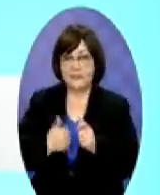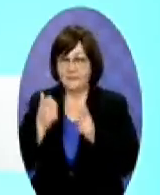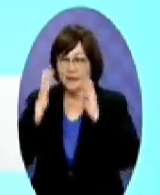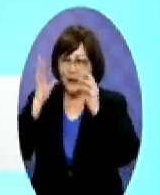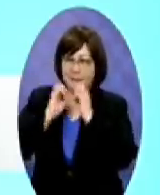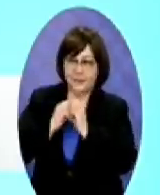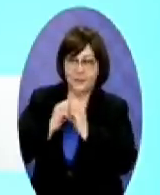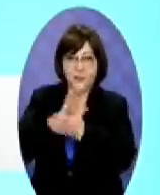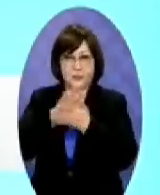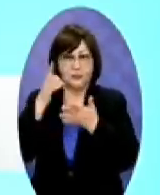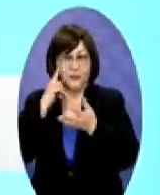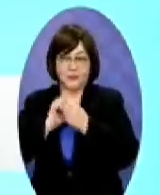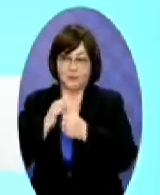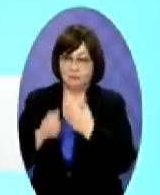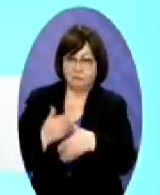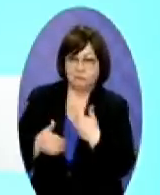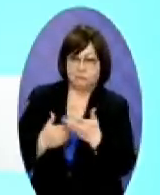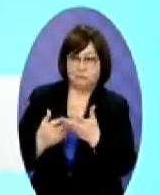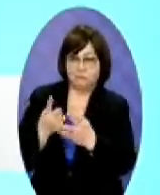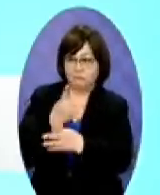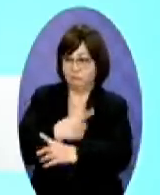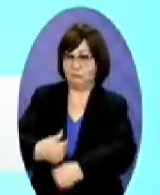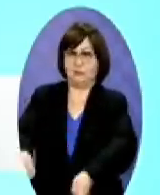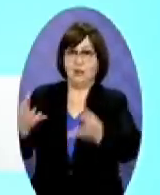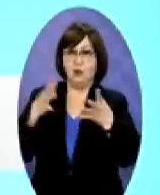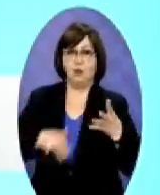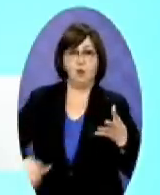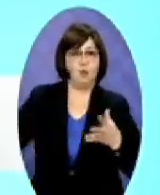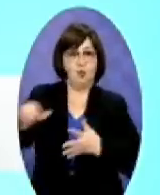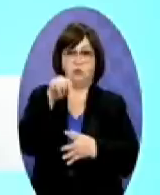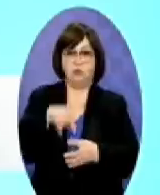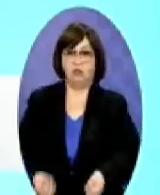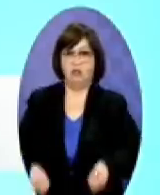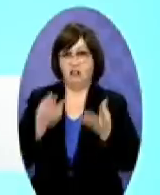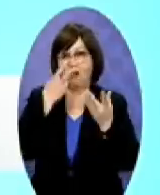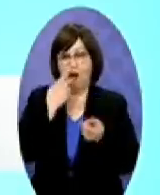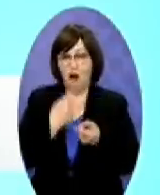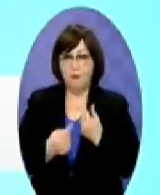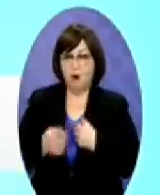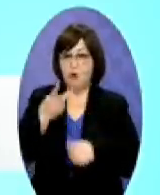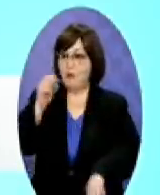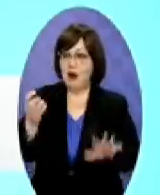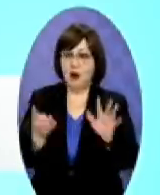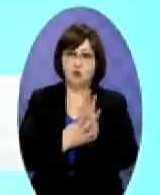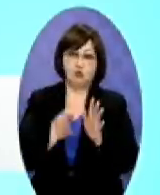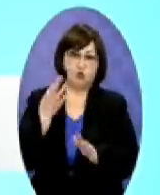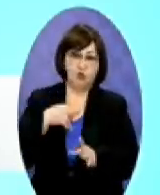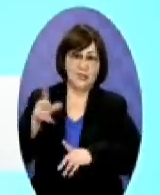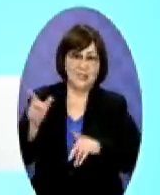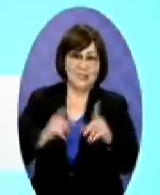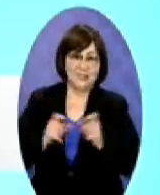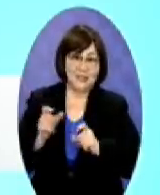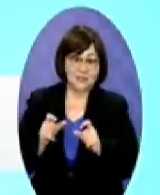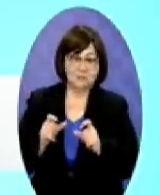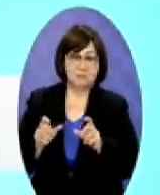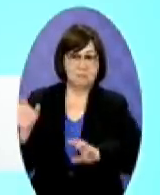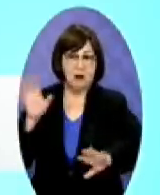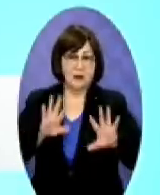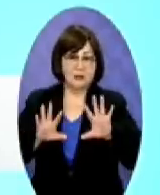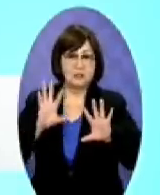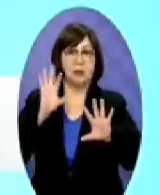орн дээр явагдаж байгааг бол харуулж байгаа. 19 онд бол бид нар эдийн засгийн өсөлт, эдийн засгийн нөхцөл байдал